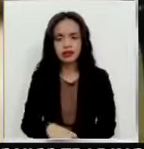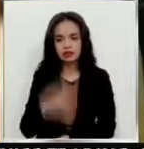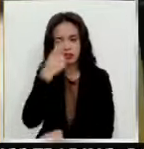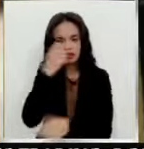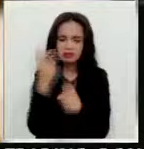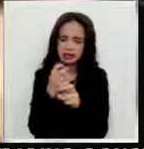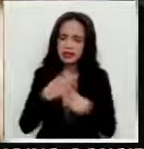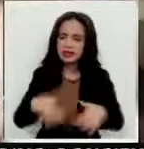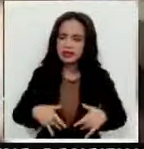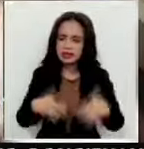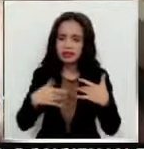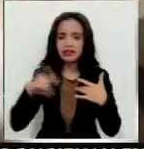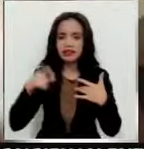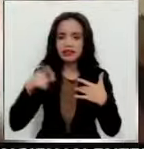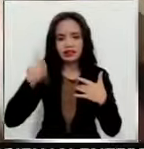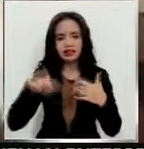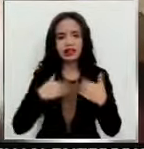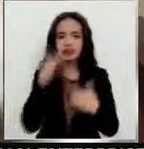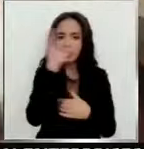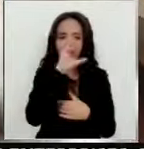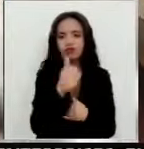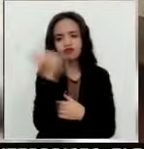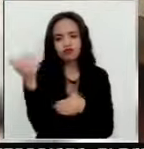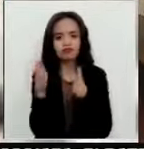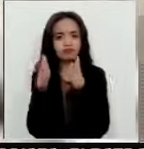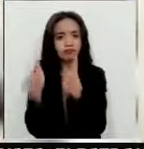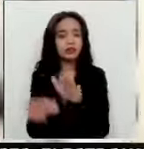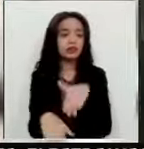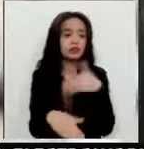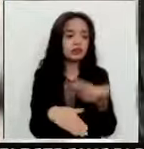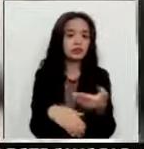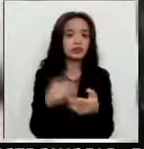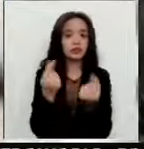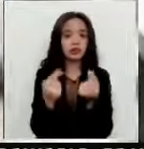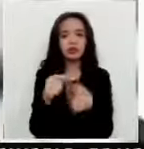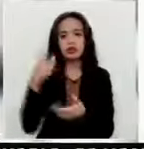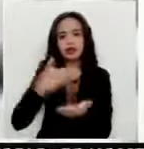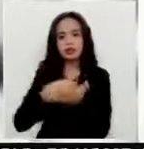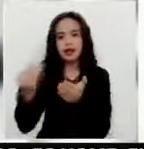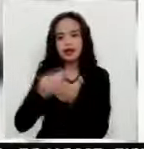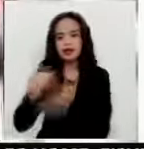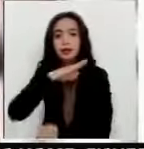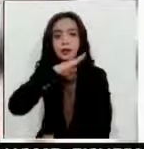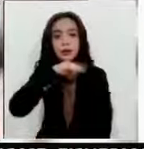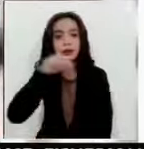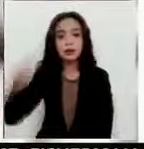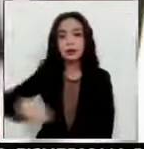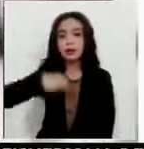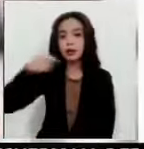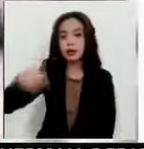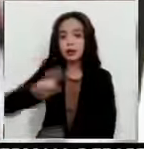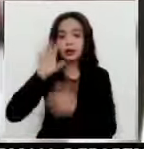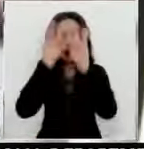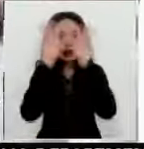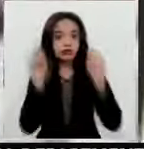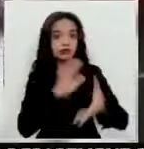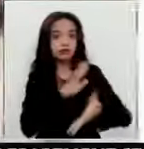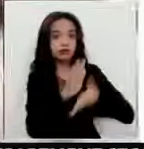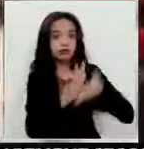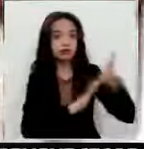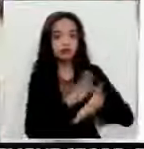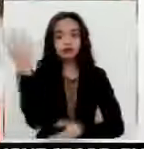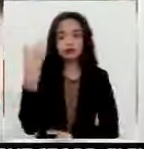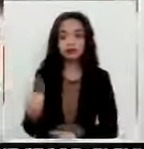may konting diskarte tayo. Si Aling Brenda, bumili rin ng lechon na pagsasaluhan daw sa Christmas party sa Batangas. Mas masaya